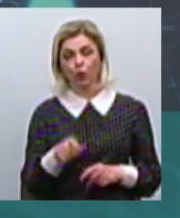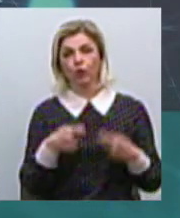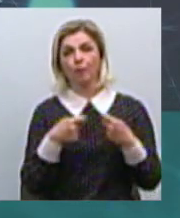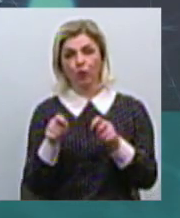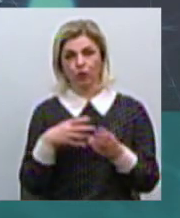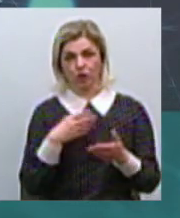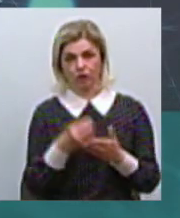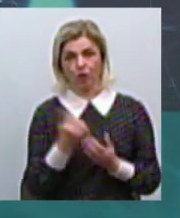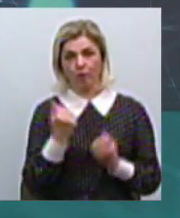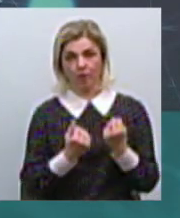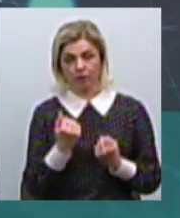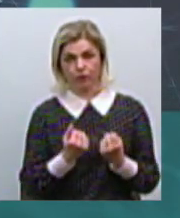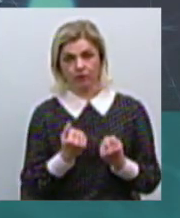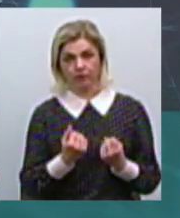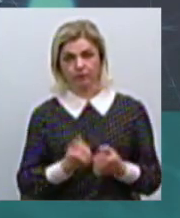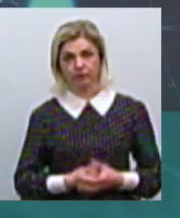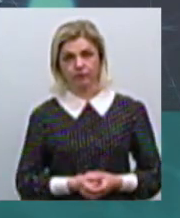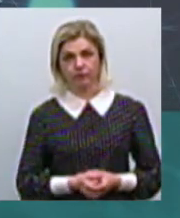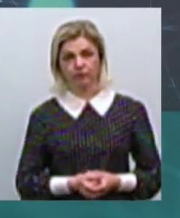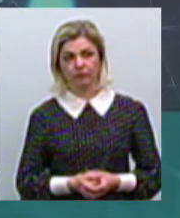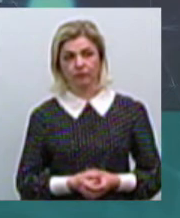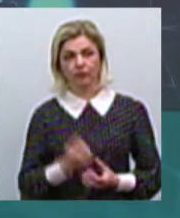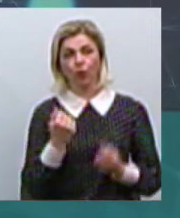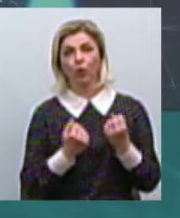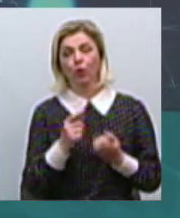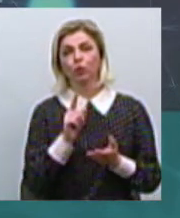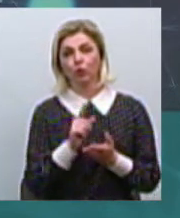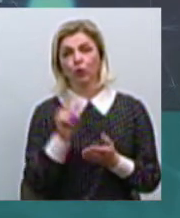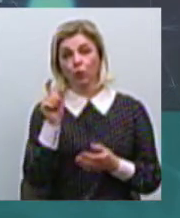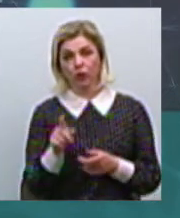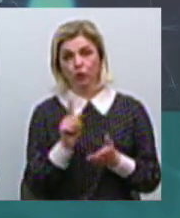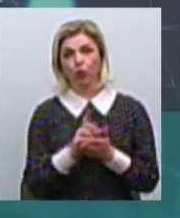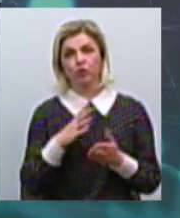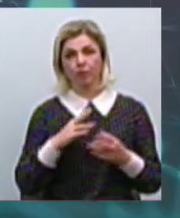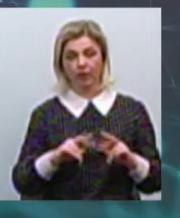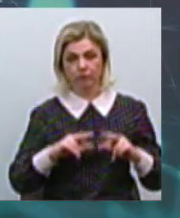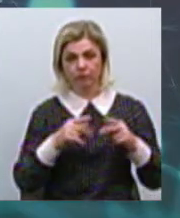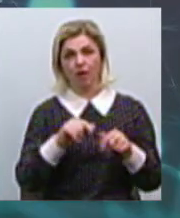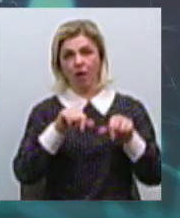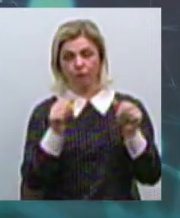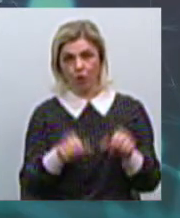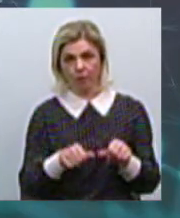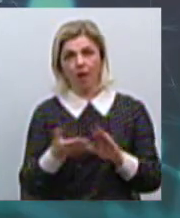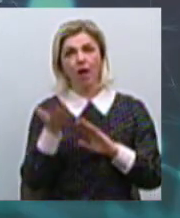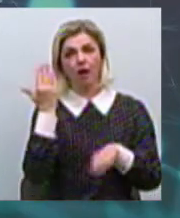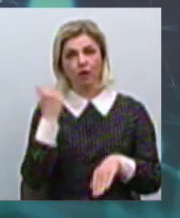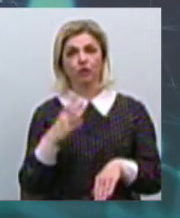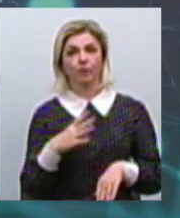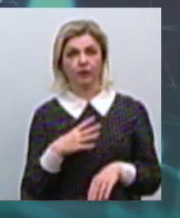транспортний засіб, людина повинна її переоформити. Вони раніше були